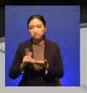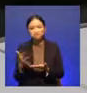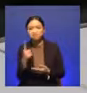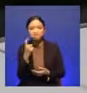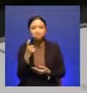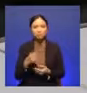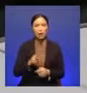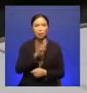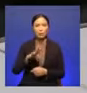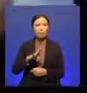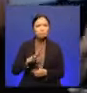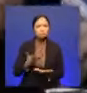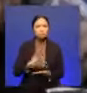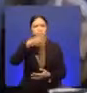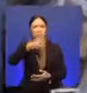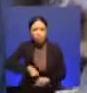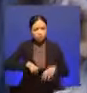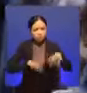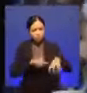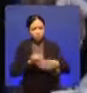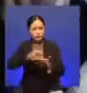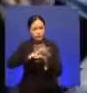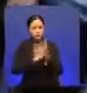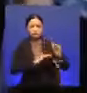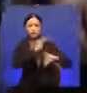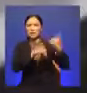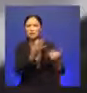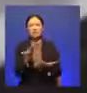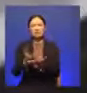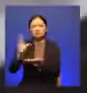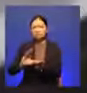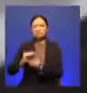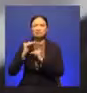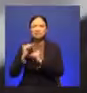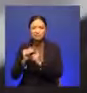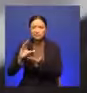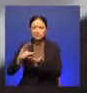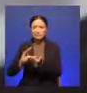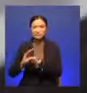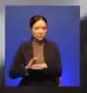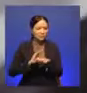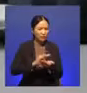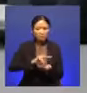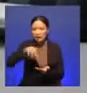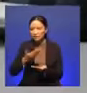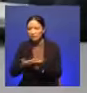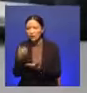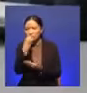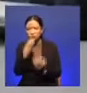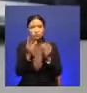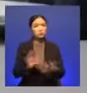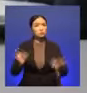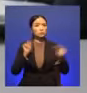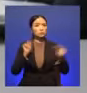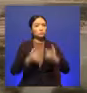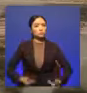บสุขาภิบาลที่มีสภาพเก่าไม่ได้รับการปรับปรุงมีงบประมาณที่จำกัดสำหรับการจัดหาอาหารและสิ่งจำเป็นใน